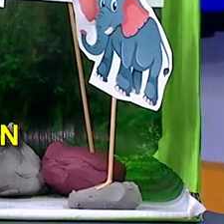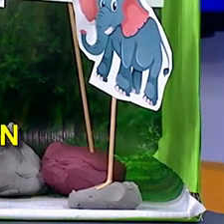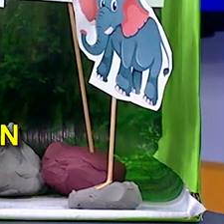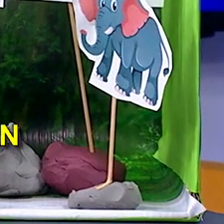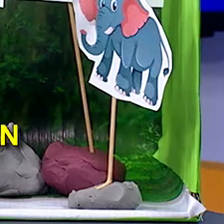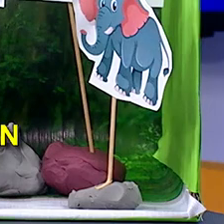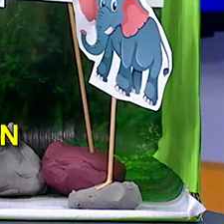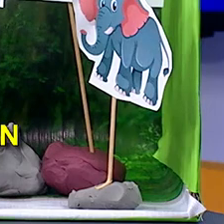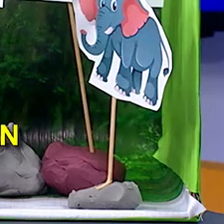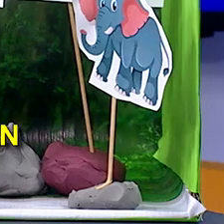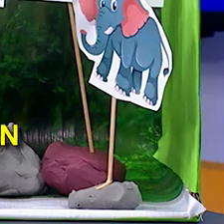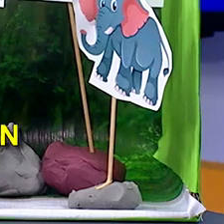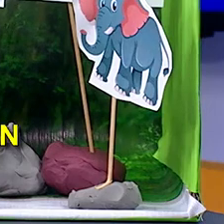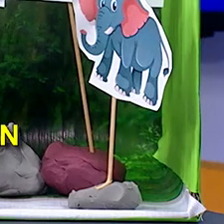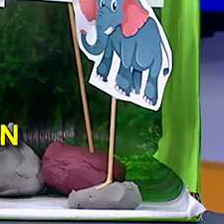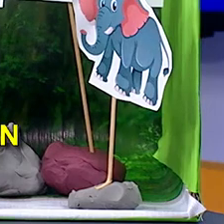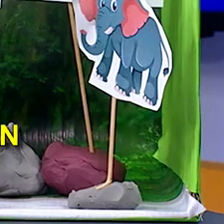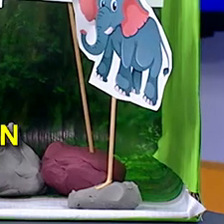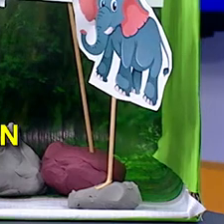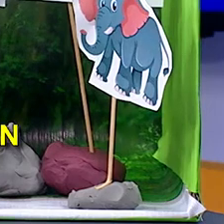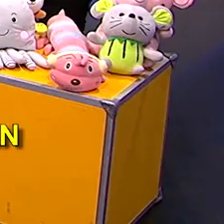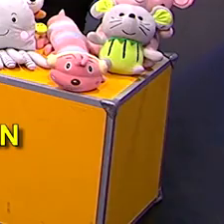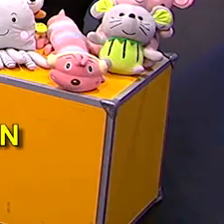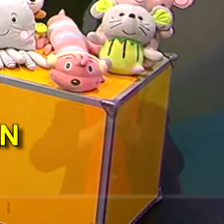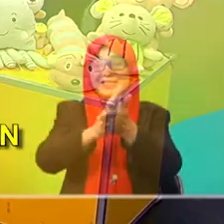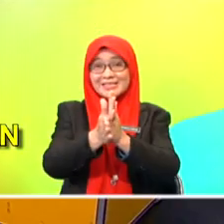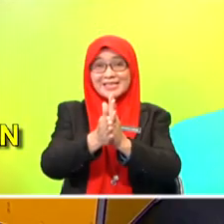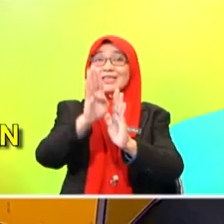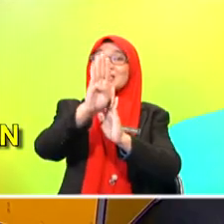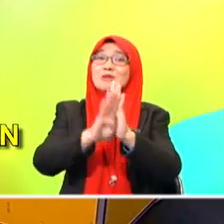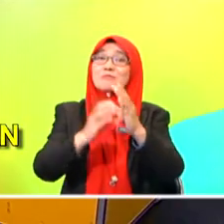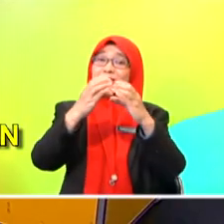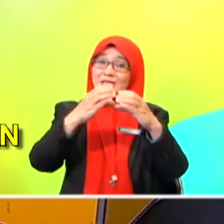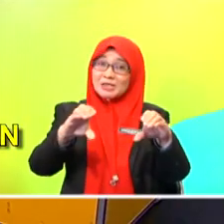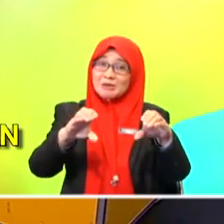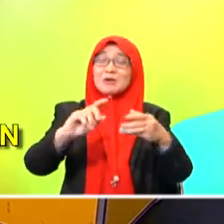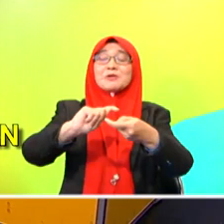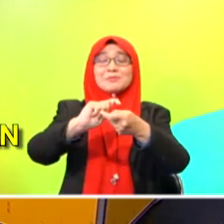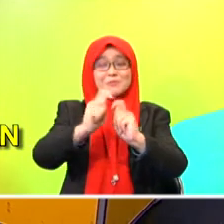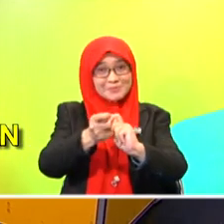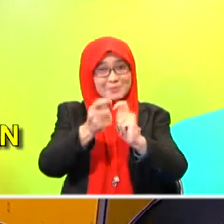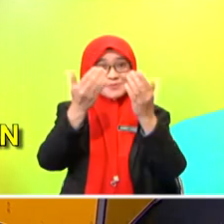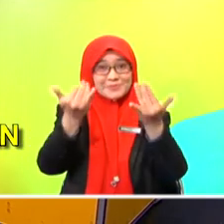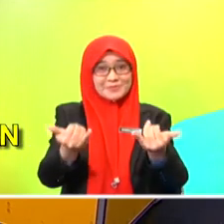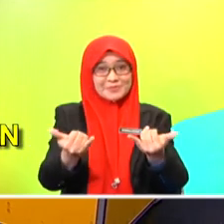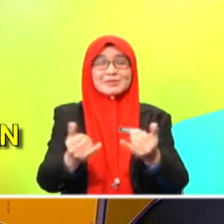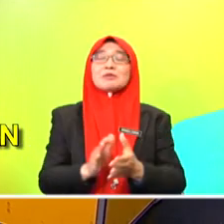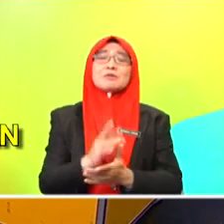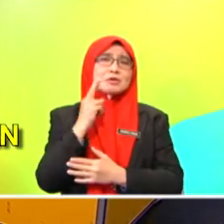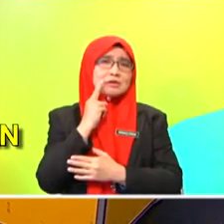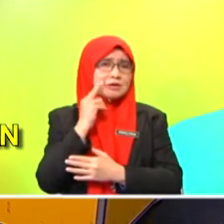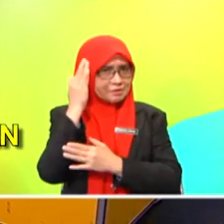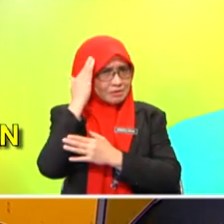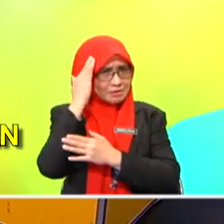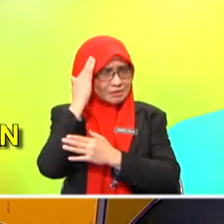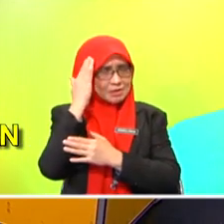telinga. Jadi ia kategori bertelur. Jadi tukarkan di situ. Oh, di sinilah kesalahan yang dia